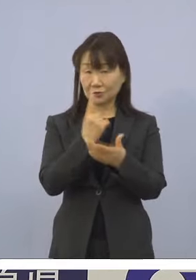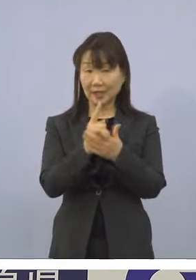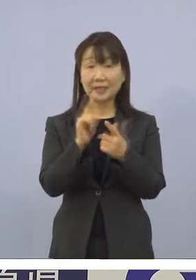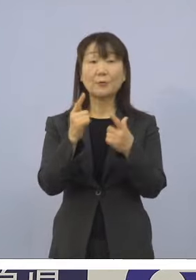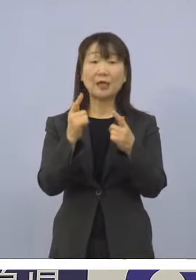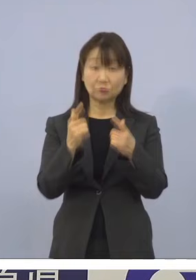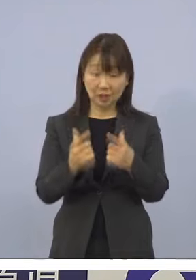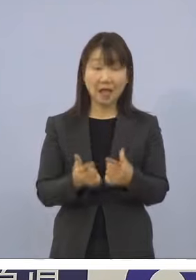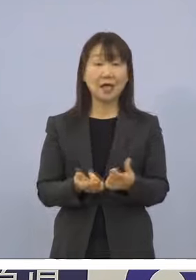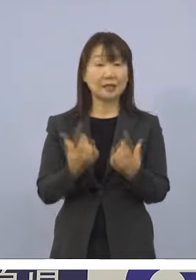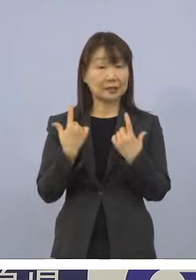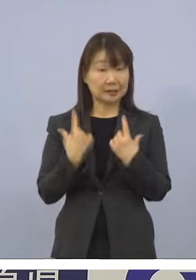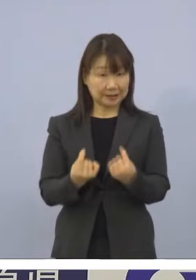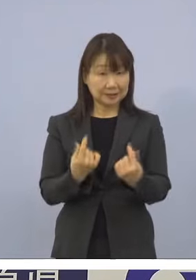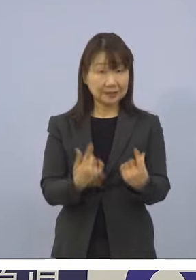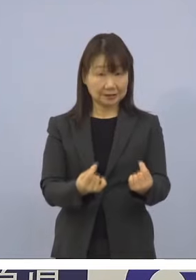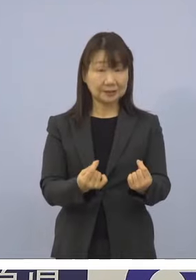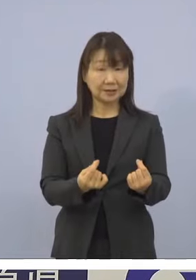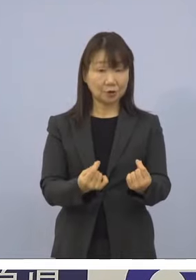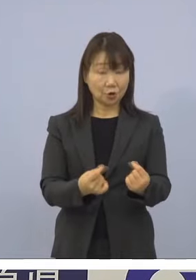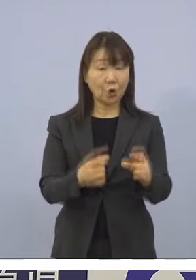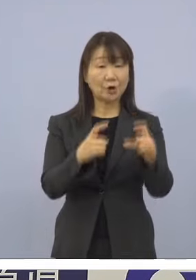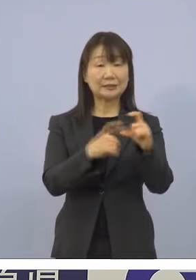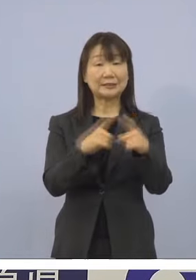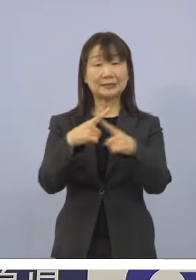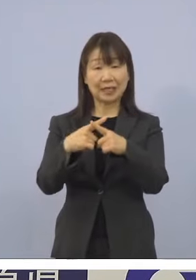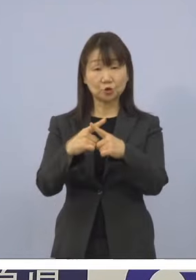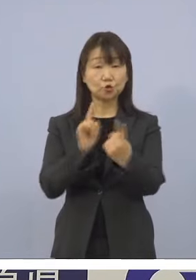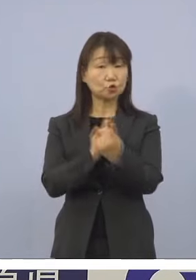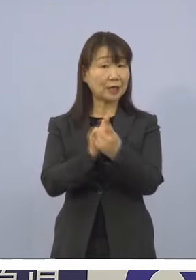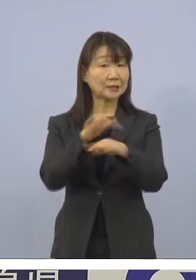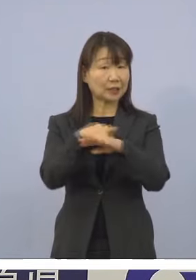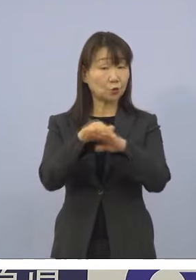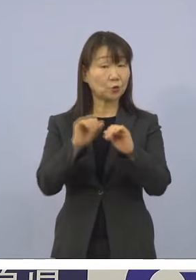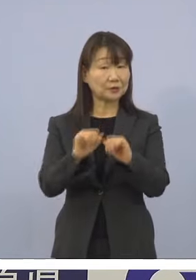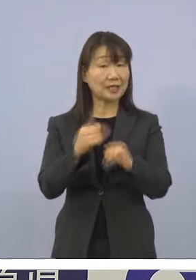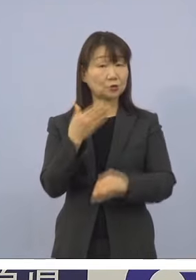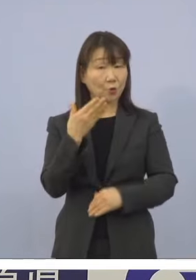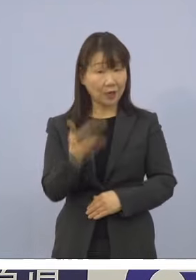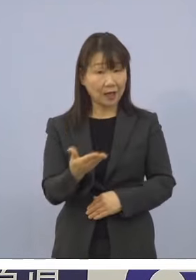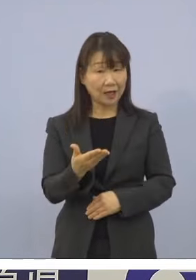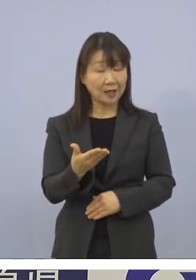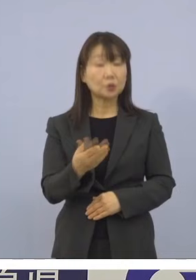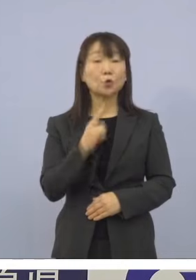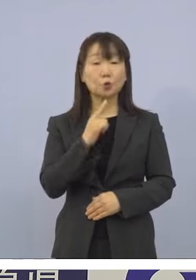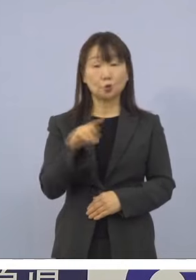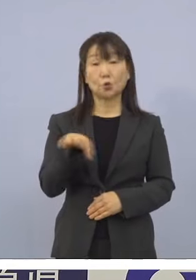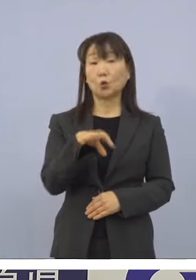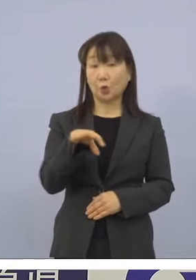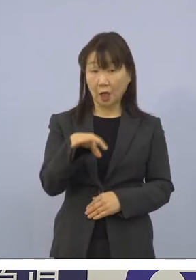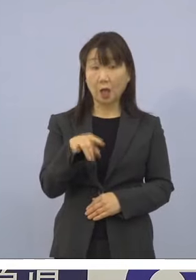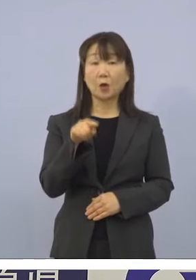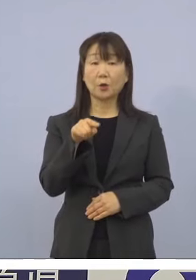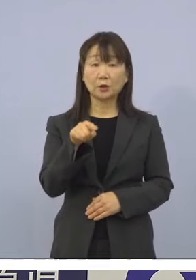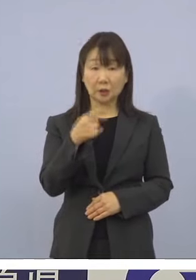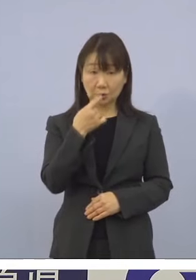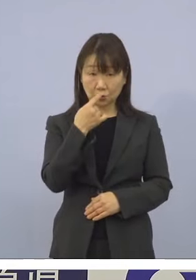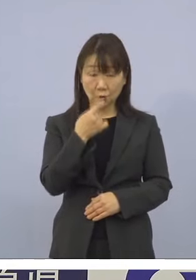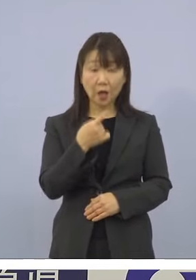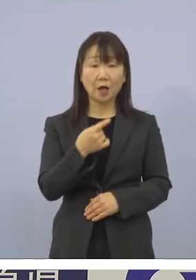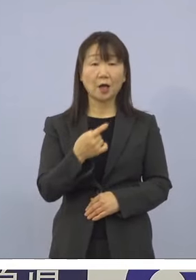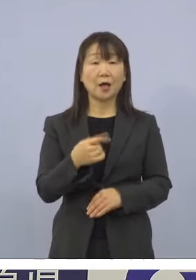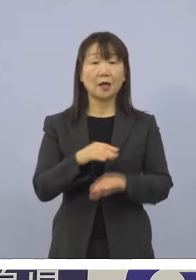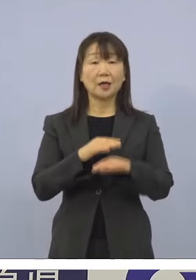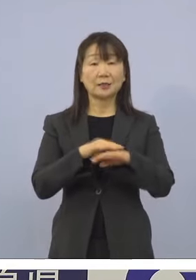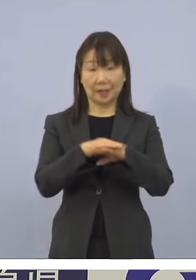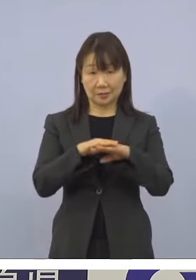しっかりその GX 対策に取り組んでいるのかというところが私は重要だと思っておりま